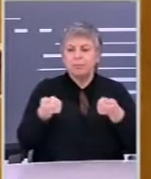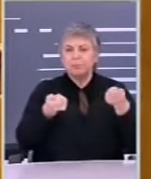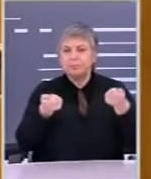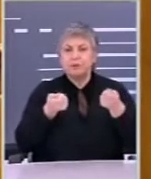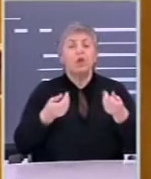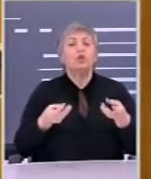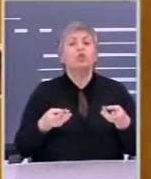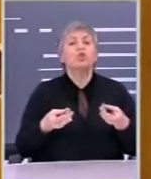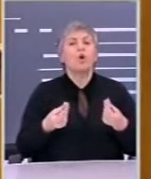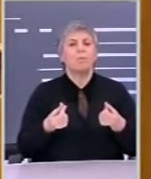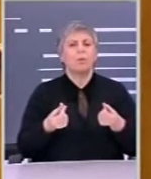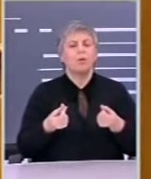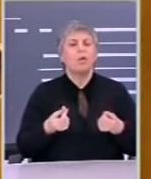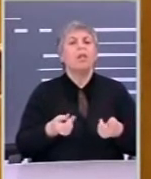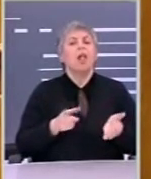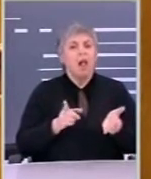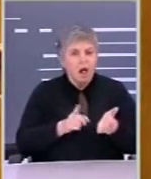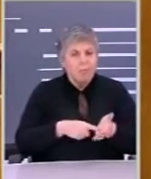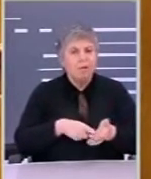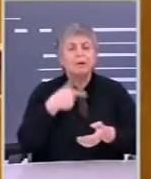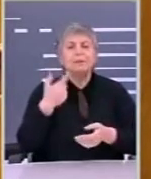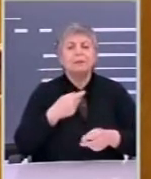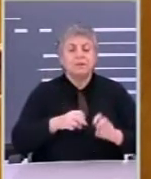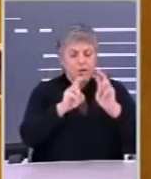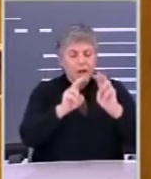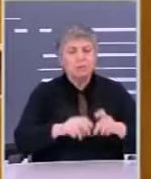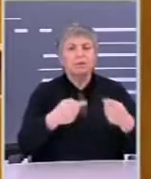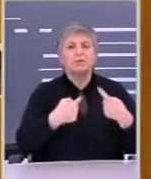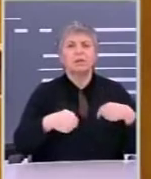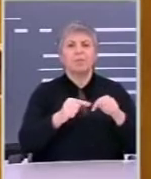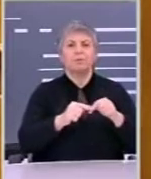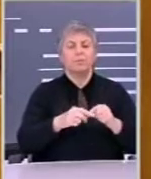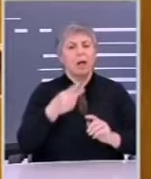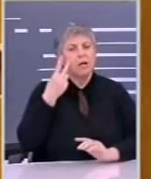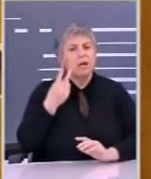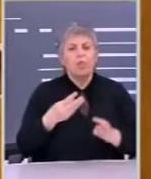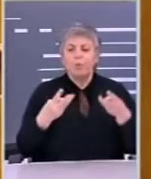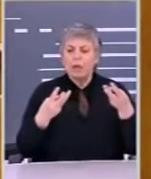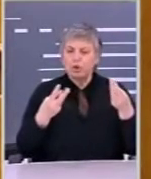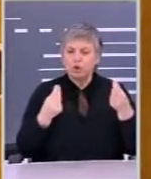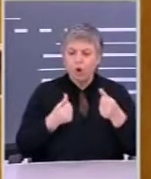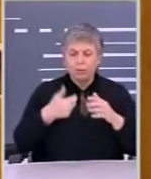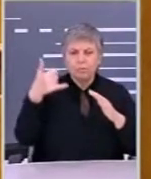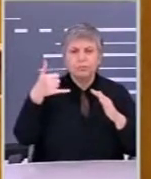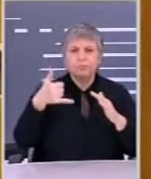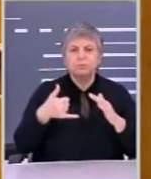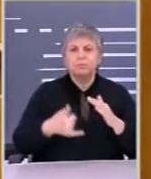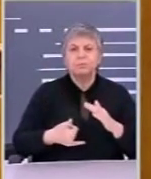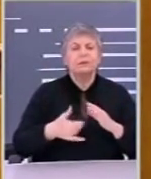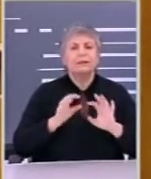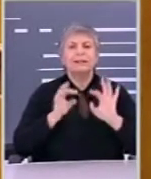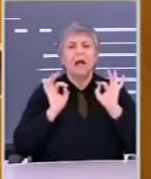Έπρεπε λοιπόν να γίνει αυτή η Εξεταστική Επιτροπή για να εμβαθύνει, να κάνει μια συστηματική προσέγγιση στα πράγματα και να φτάσει σε ένα